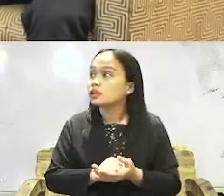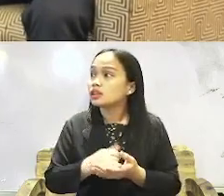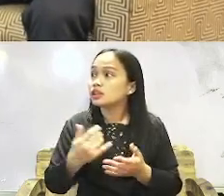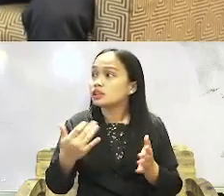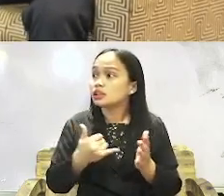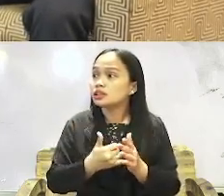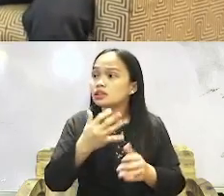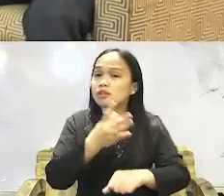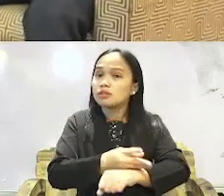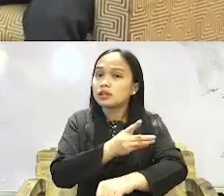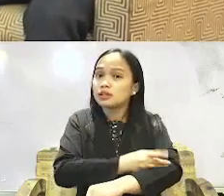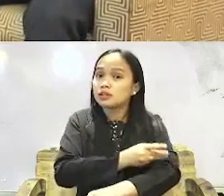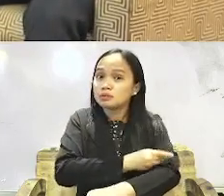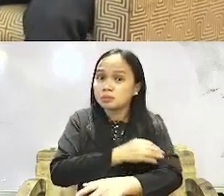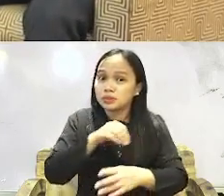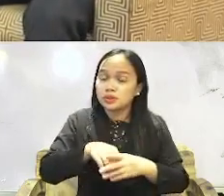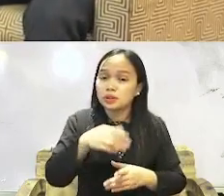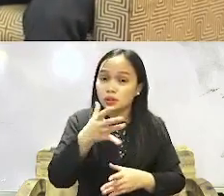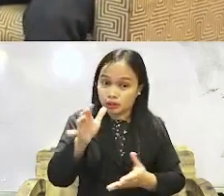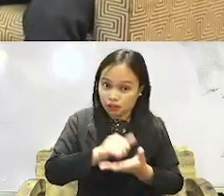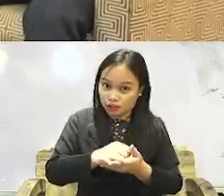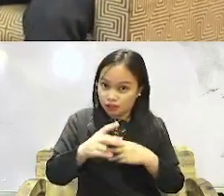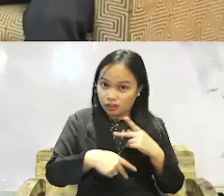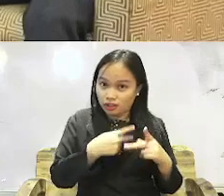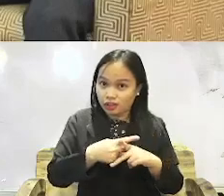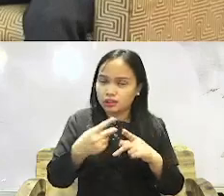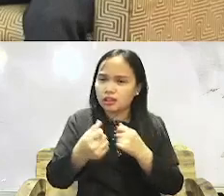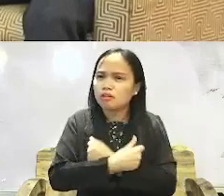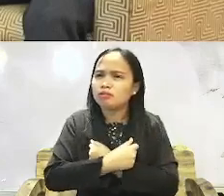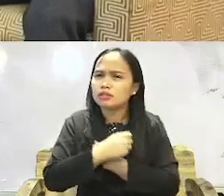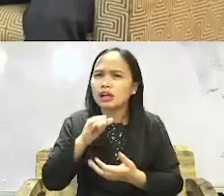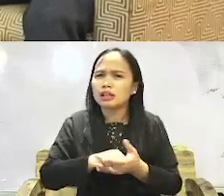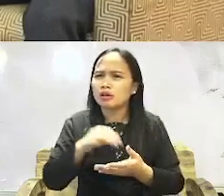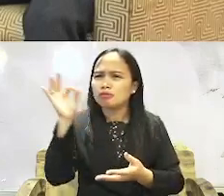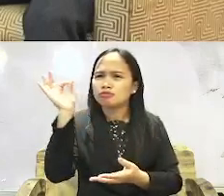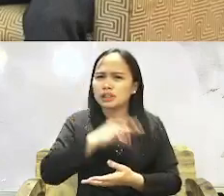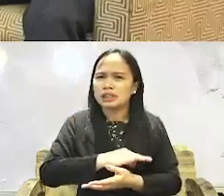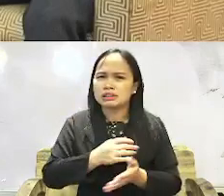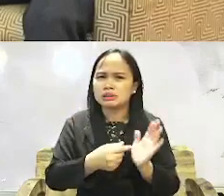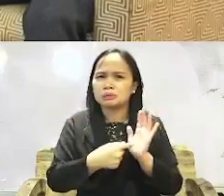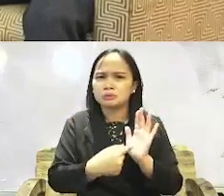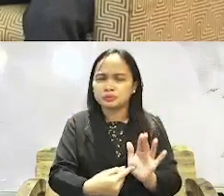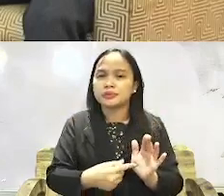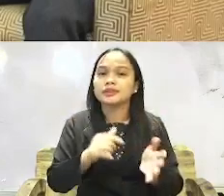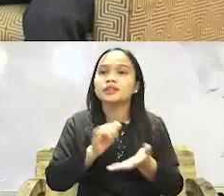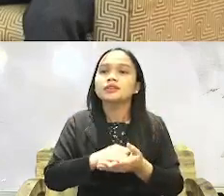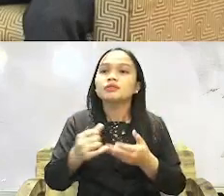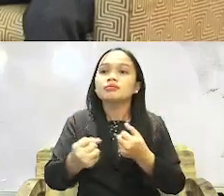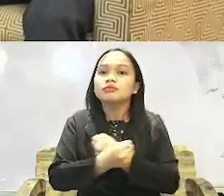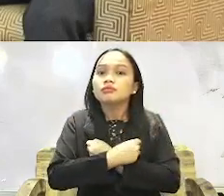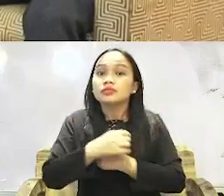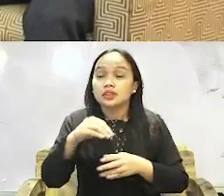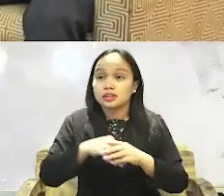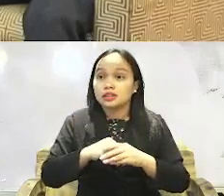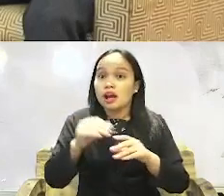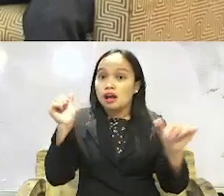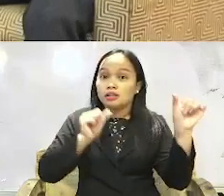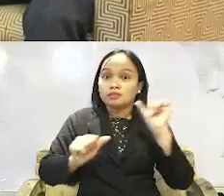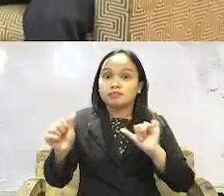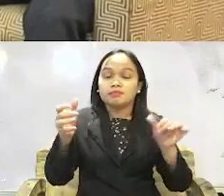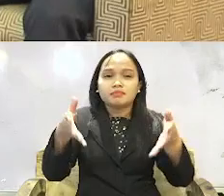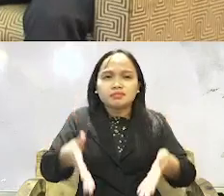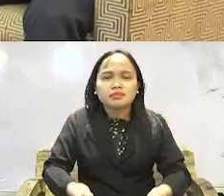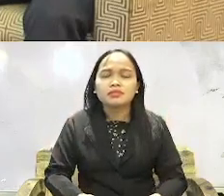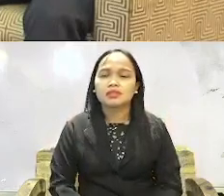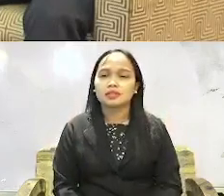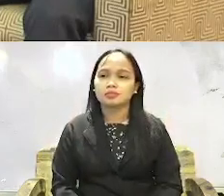Nagkaroon ka na, na-develop sa iyo yung ganong klaseng pagmamahal in a false appearance. Nandiyan ka na. Pagmamahal mo sa mga artista. You see? O,